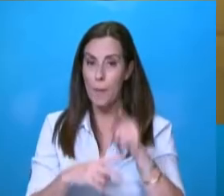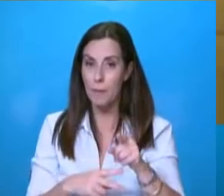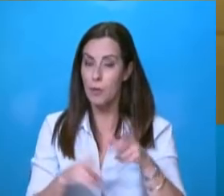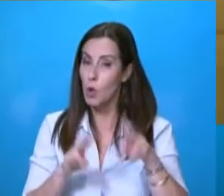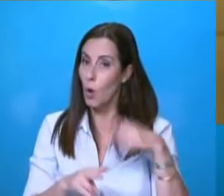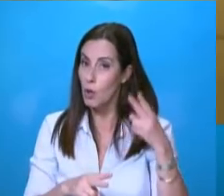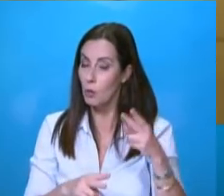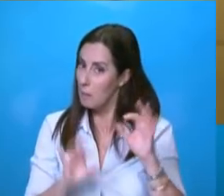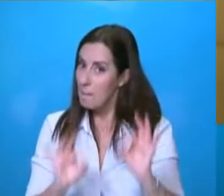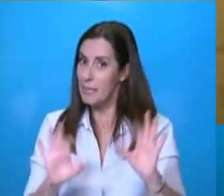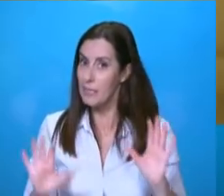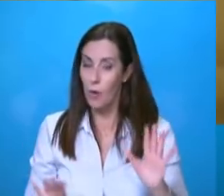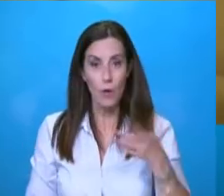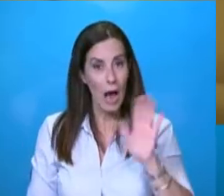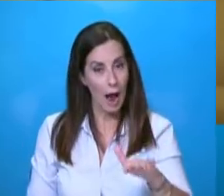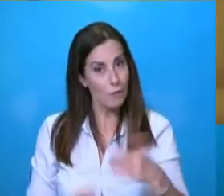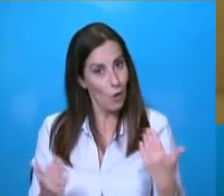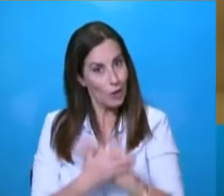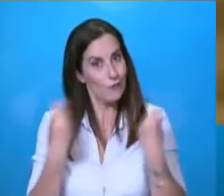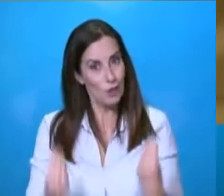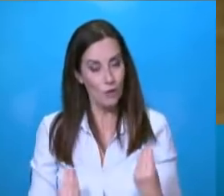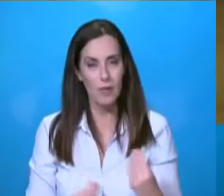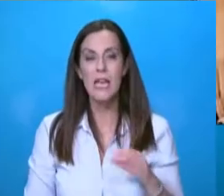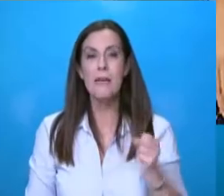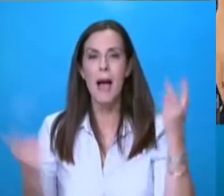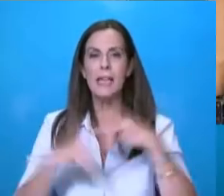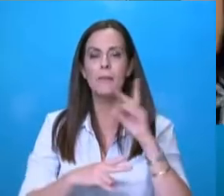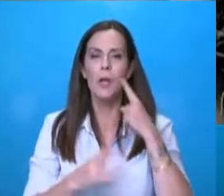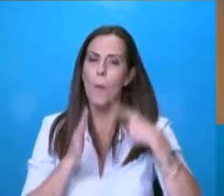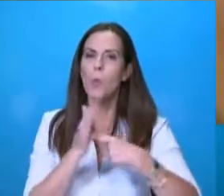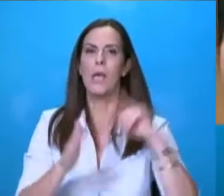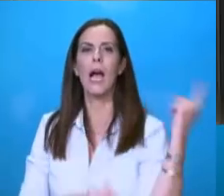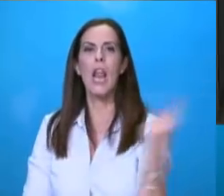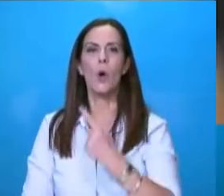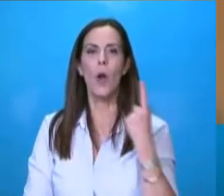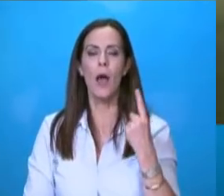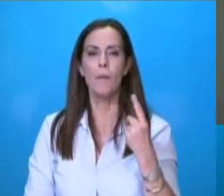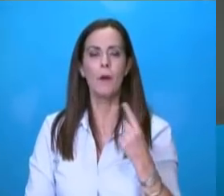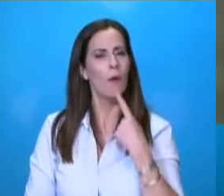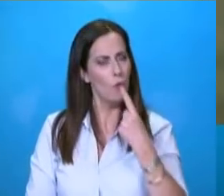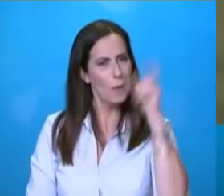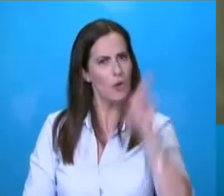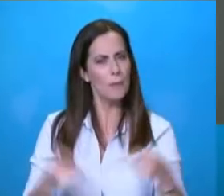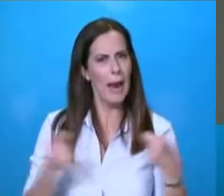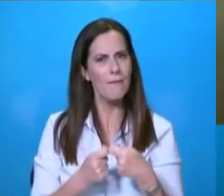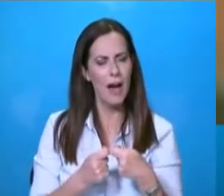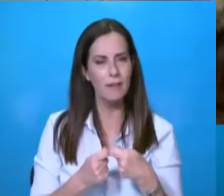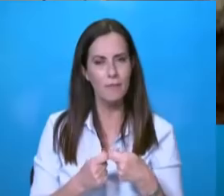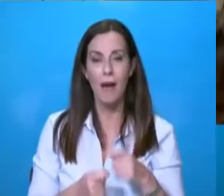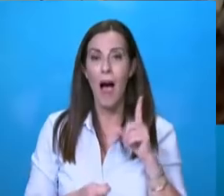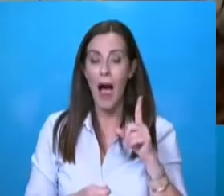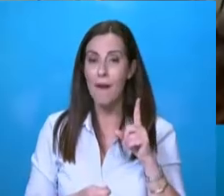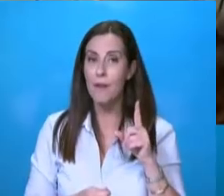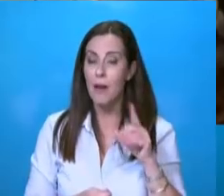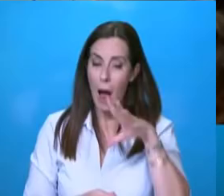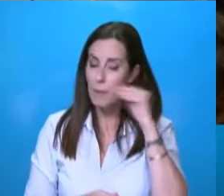היו להיות לגיטימיים ואולי אפילו מרעננים, אילו ההסכם היה מוצג לציבור ומדווח לגורמים הרלוונטיים. אבל הבחירה של